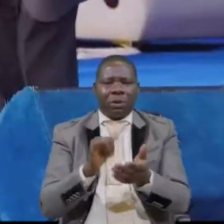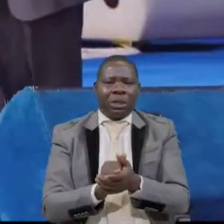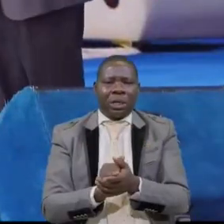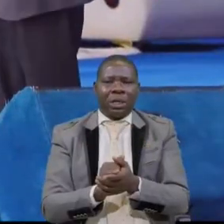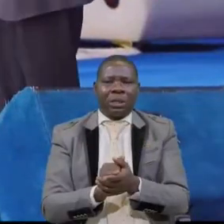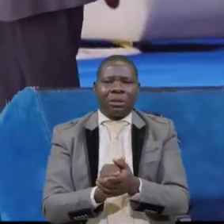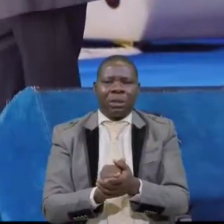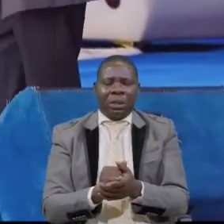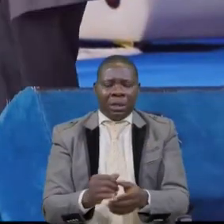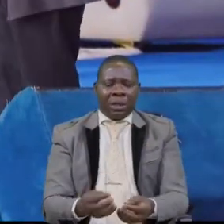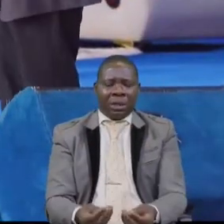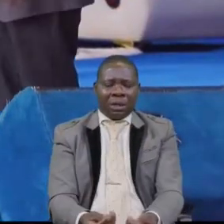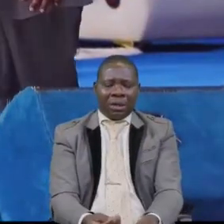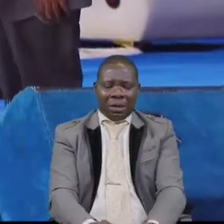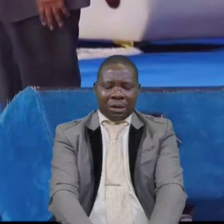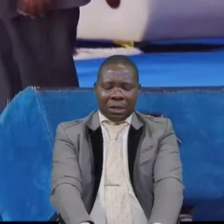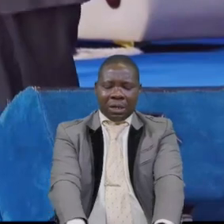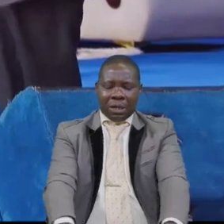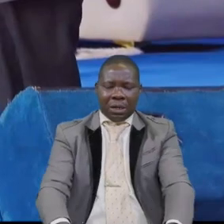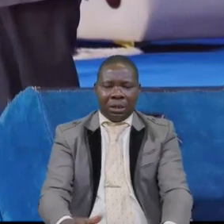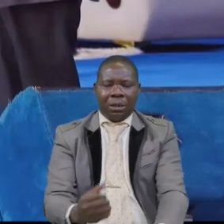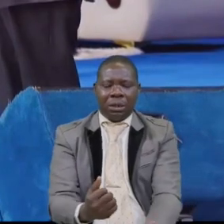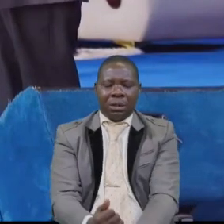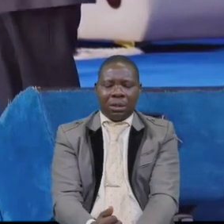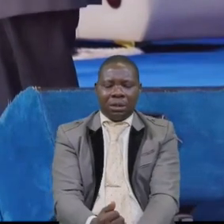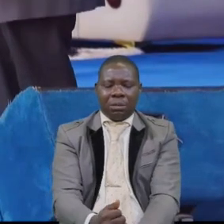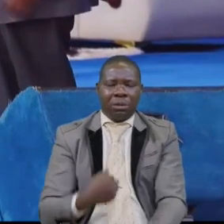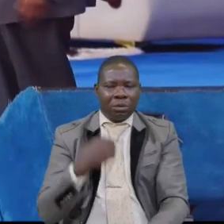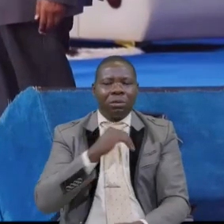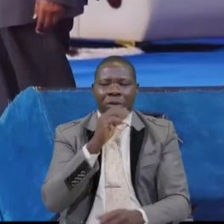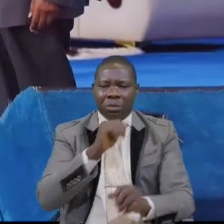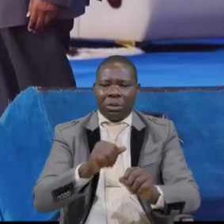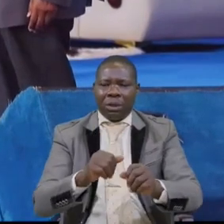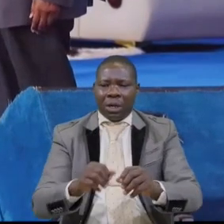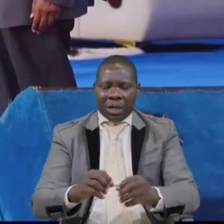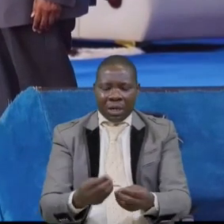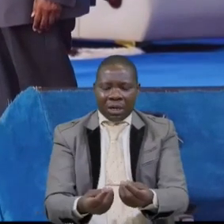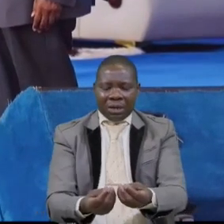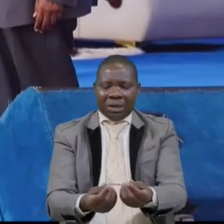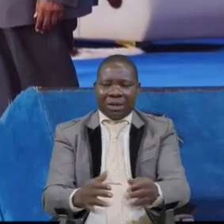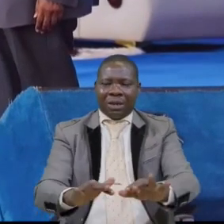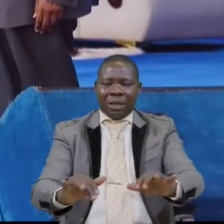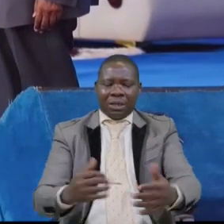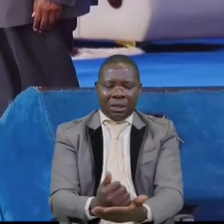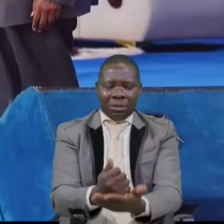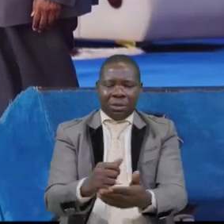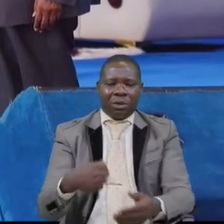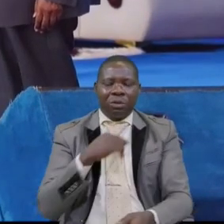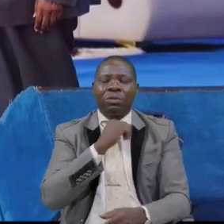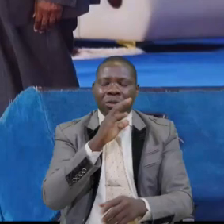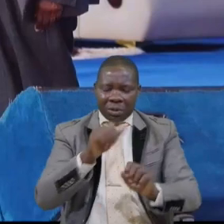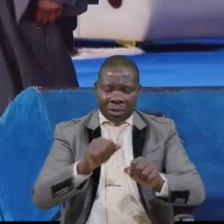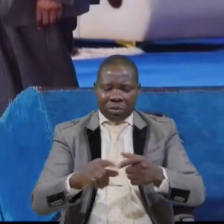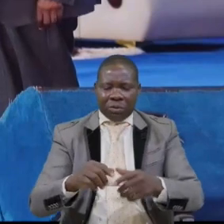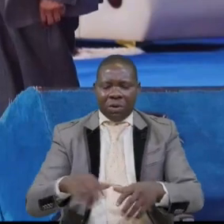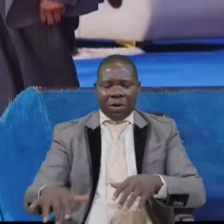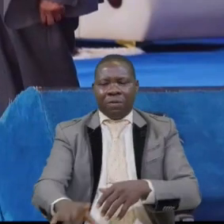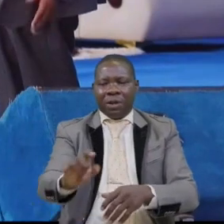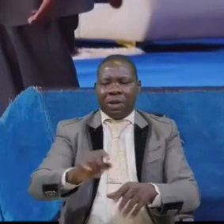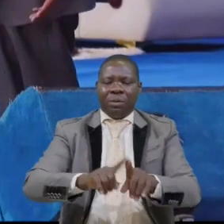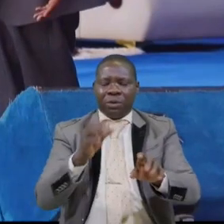cette amen de premier étage, là, on ne peut pas se prendre l'envol. Hein. Mais si vous me donnez cet amen de